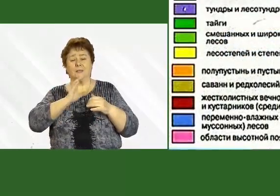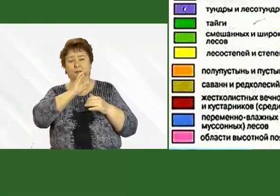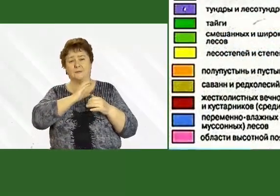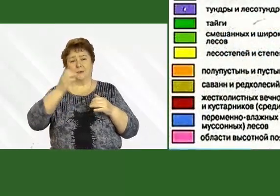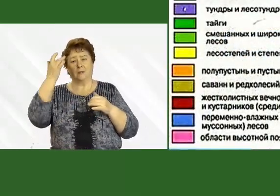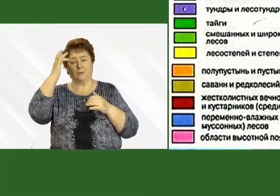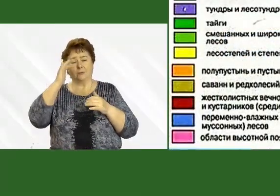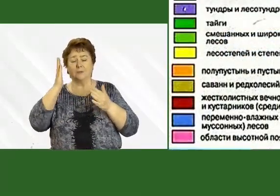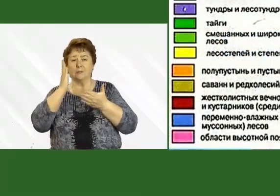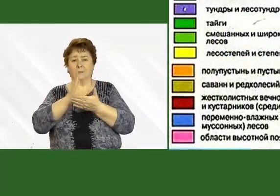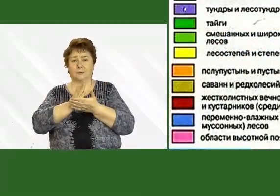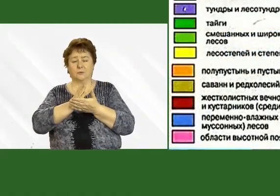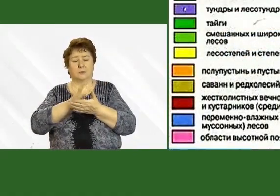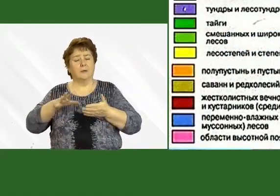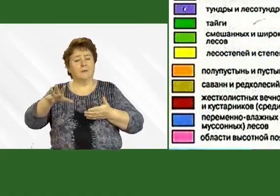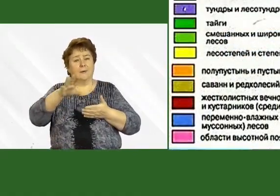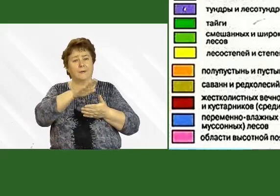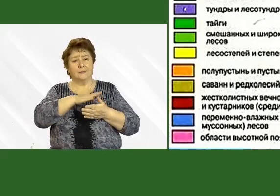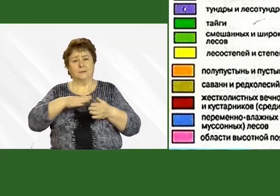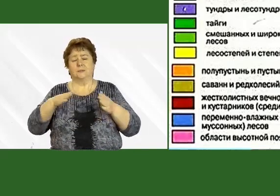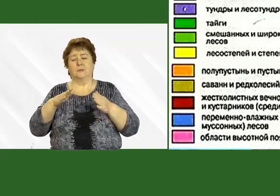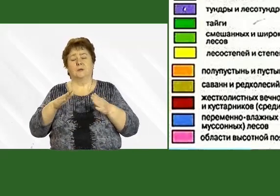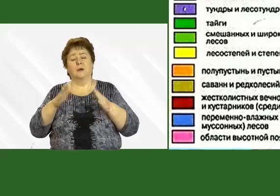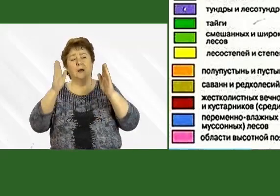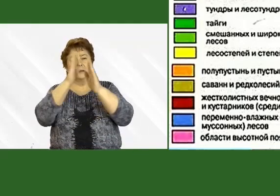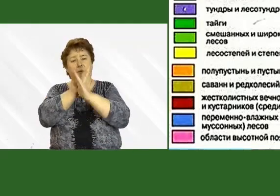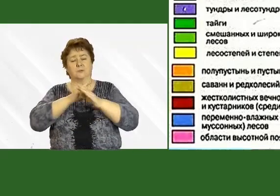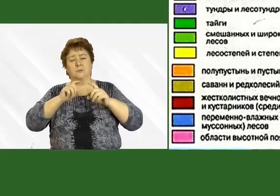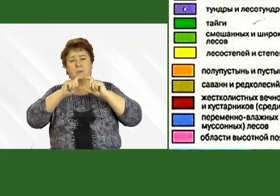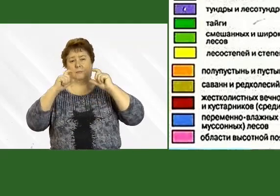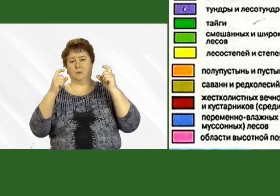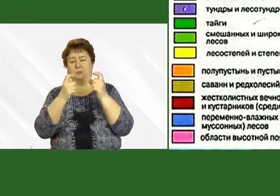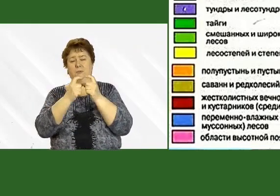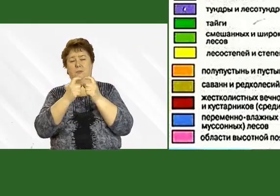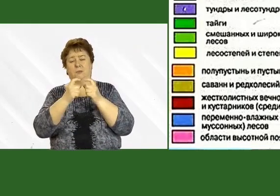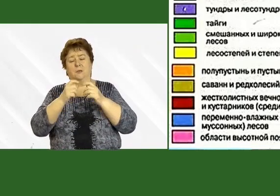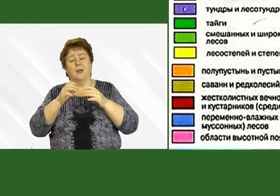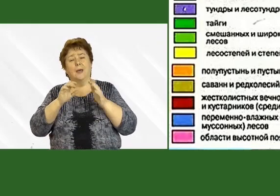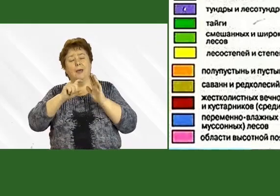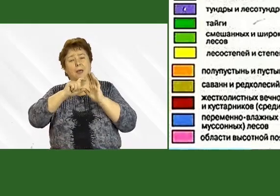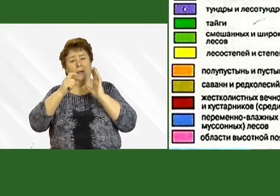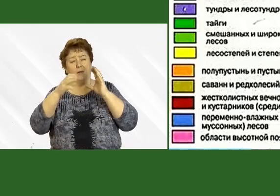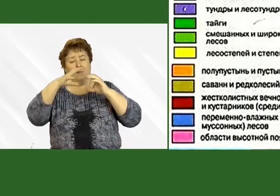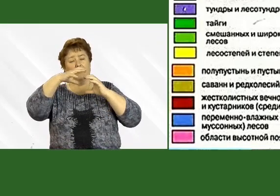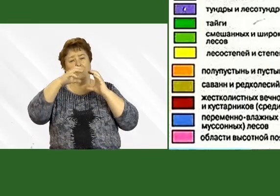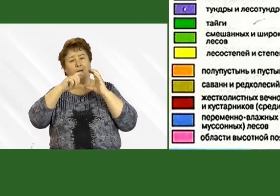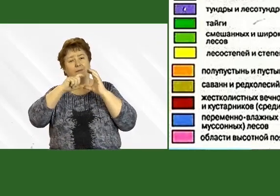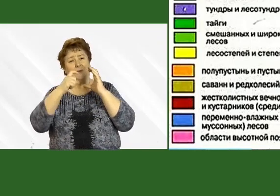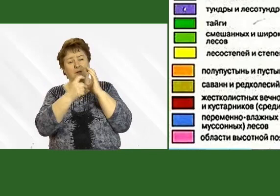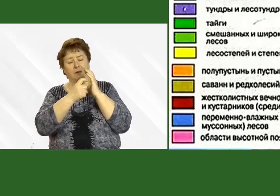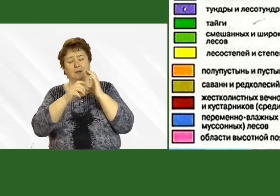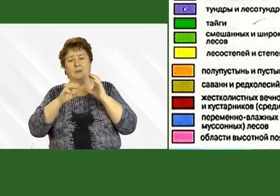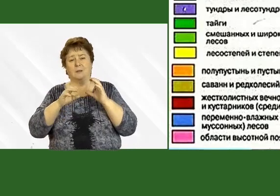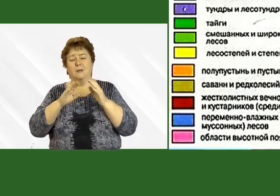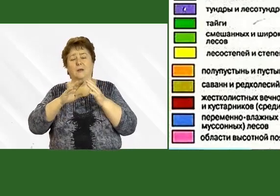америка расположена во всех климатических поясах за исключением экваториального вследствие